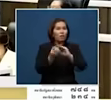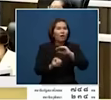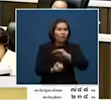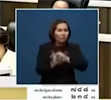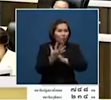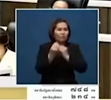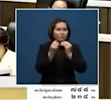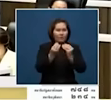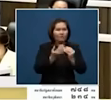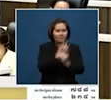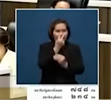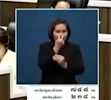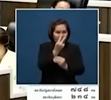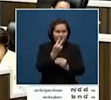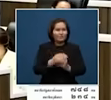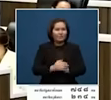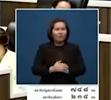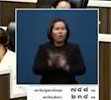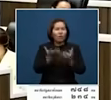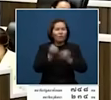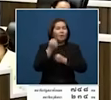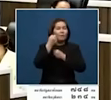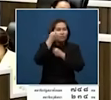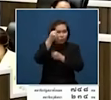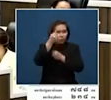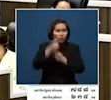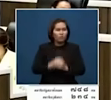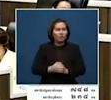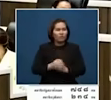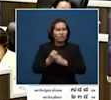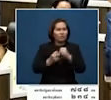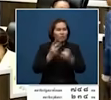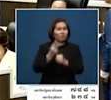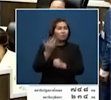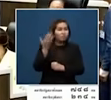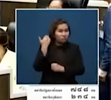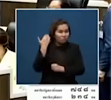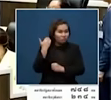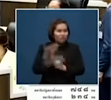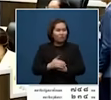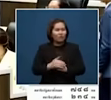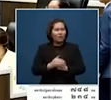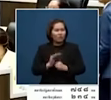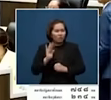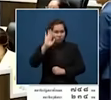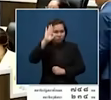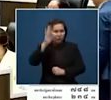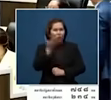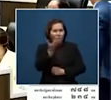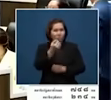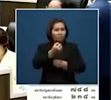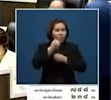ตาจะเข้าไปแก้ไขนี่แหละนี่นะฮะวันนี้เสียเวลาไปหลายช่วงที่มีการโต้กัน